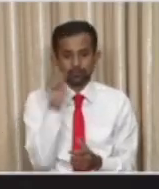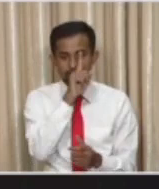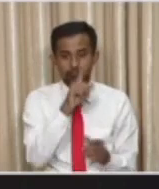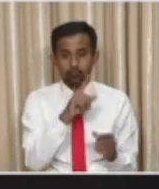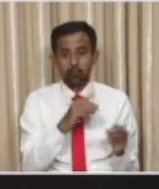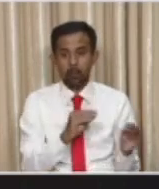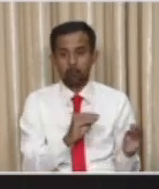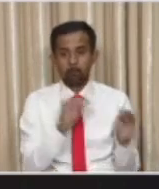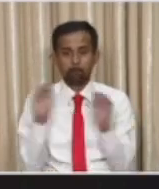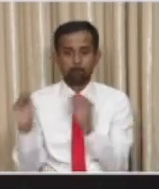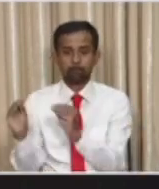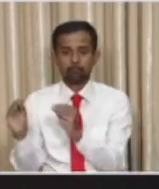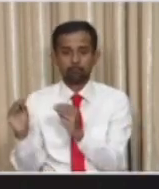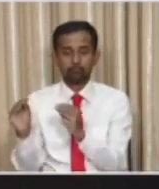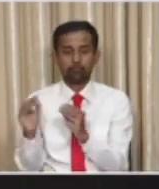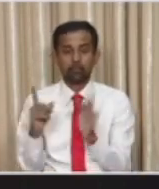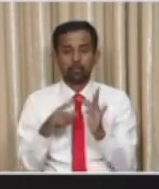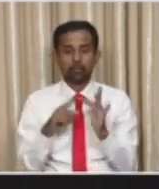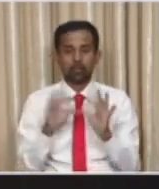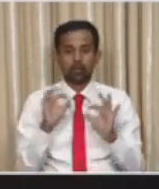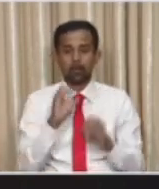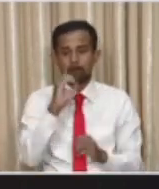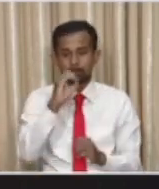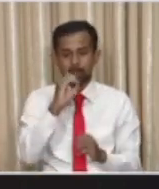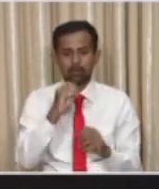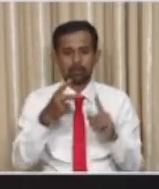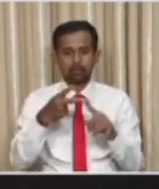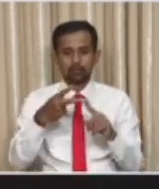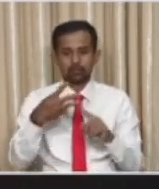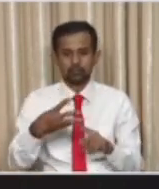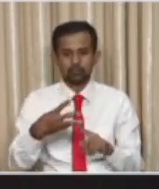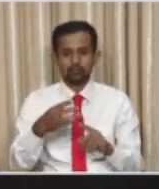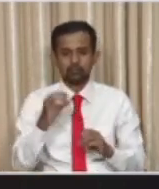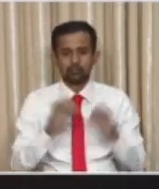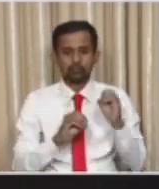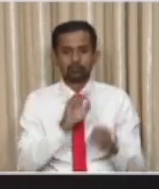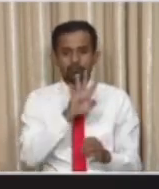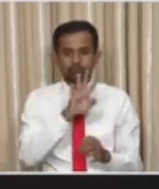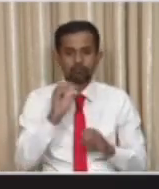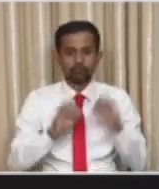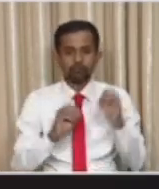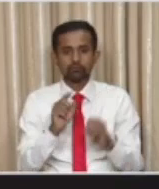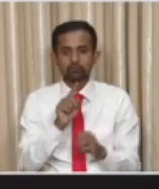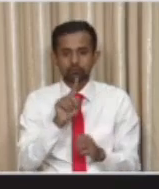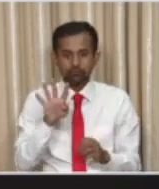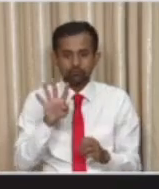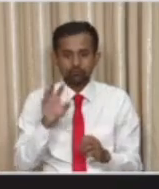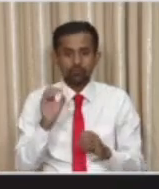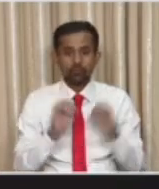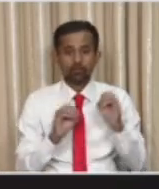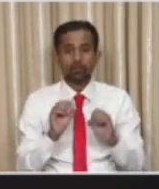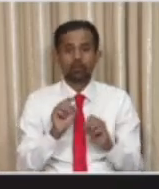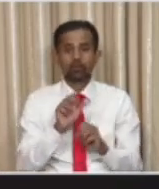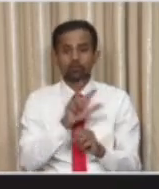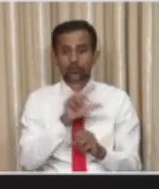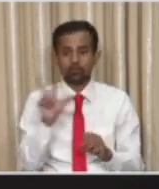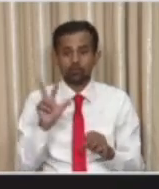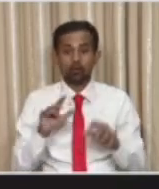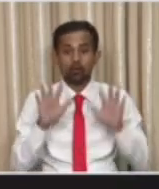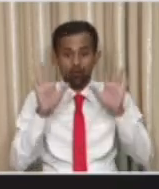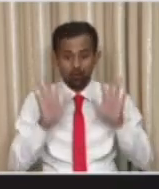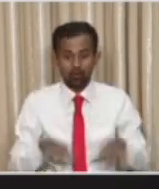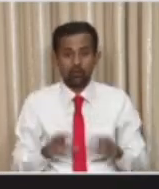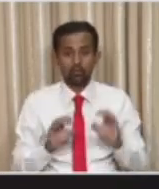මොනටෝරියම් එක 0 ඉන්ට්‍රස්. දෙවෙනි තුන්වෙනි යනකොට 104 වුණා, 114 වුණා, 118 වුණා, අන්තිමට